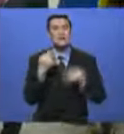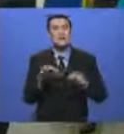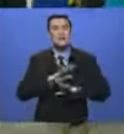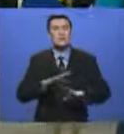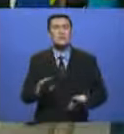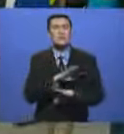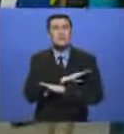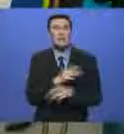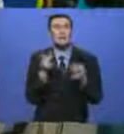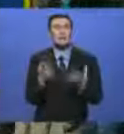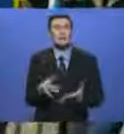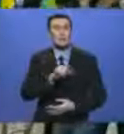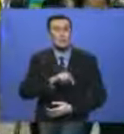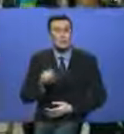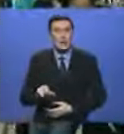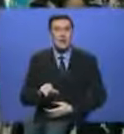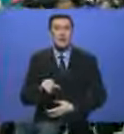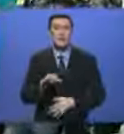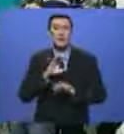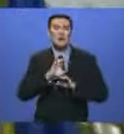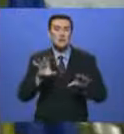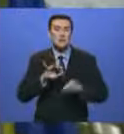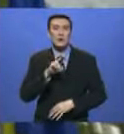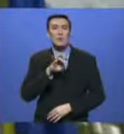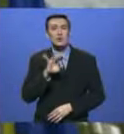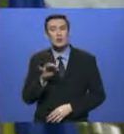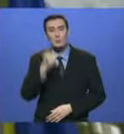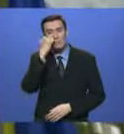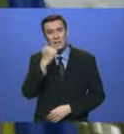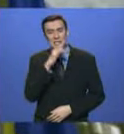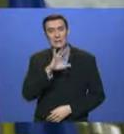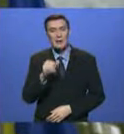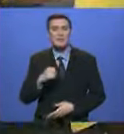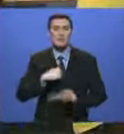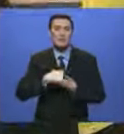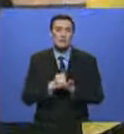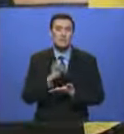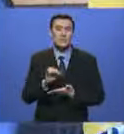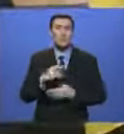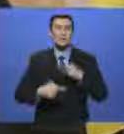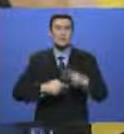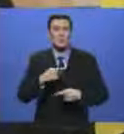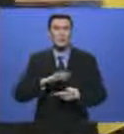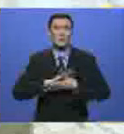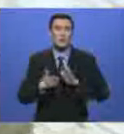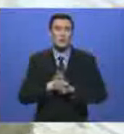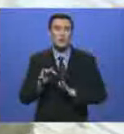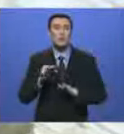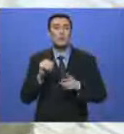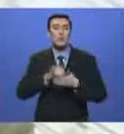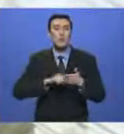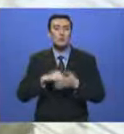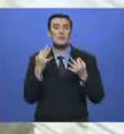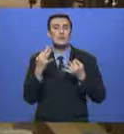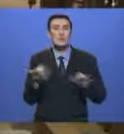допустить гибели мирных людей. В свою очередь Петр Порошенко поблагодарил Нурсултана Назарбаева за твердую и последовательную позицию относительно